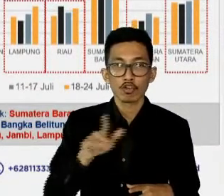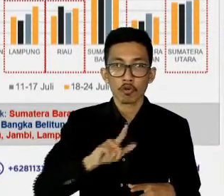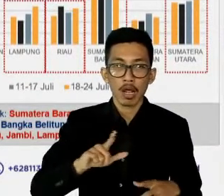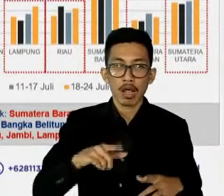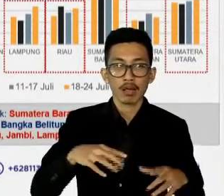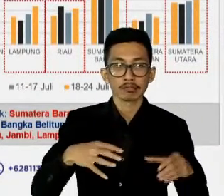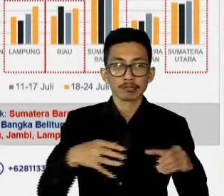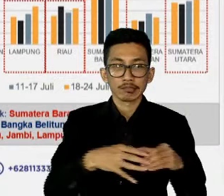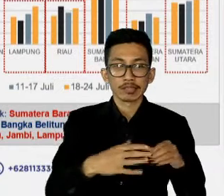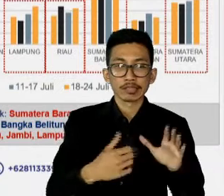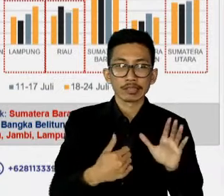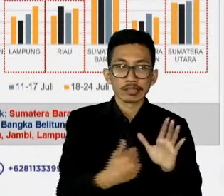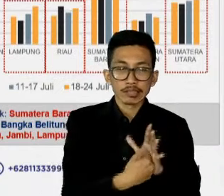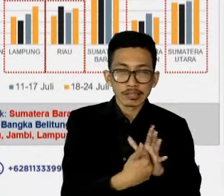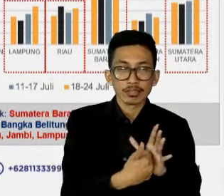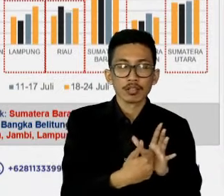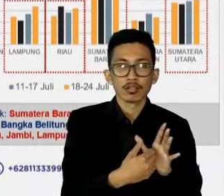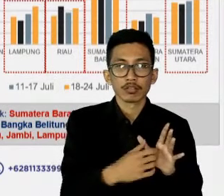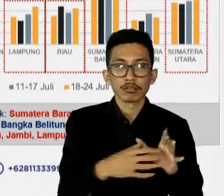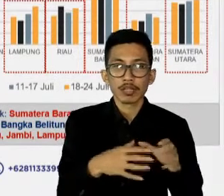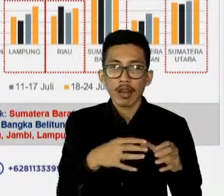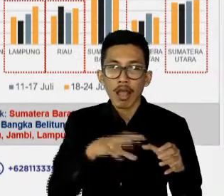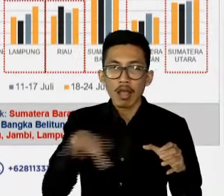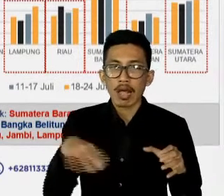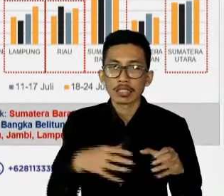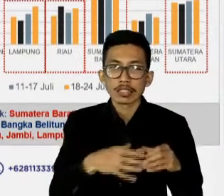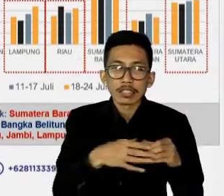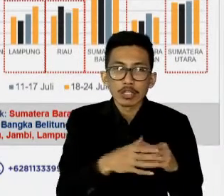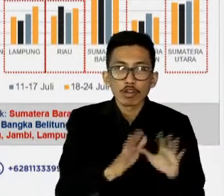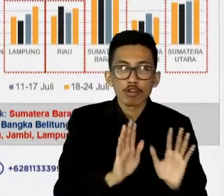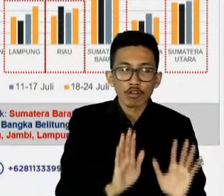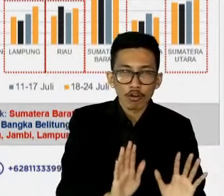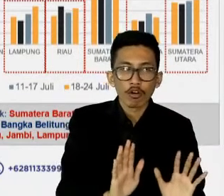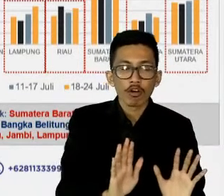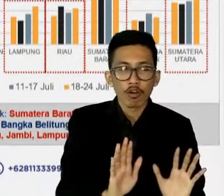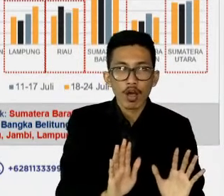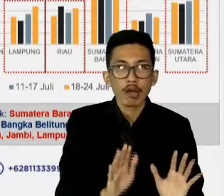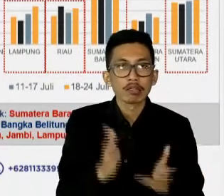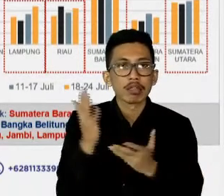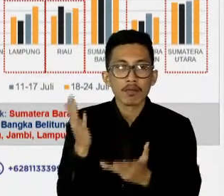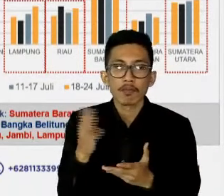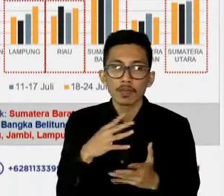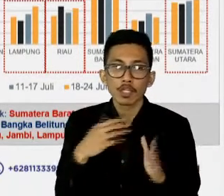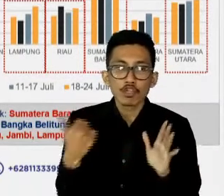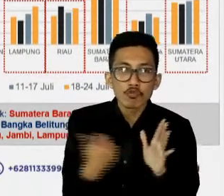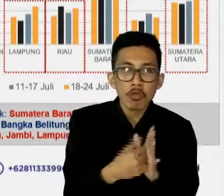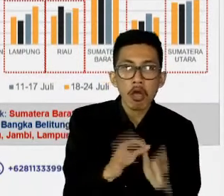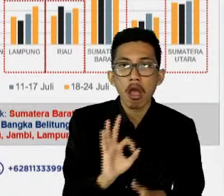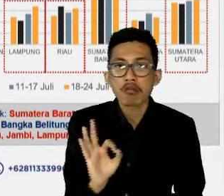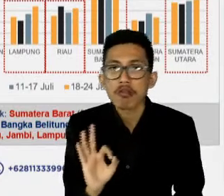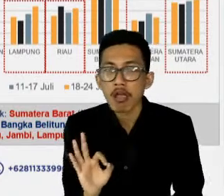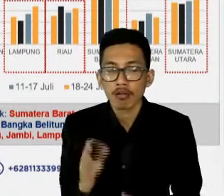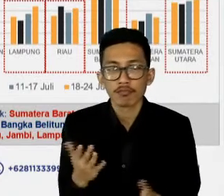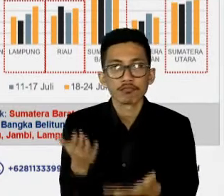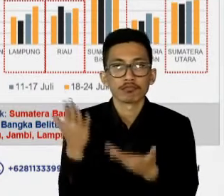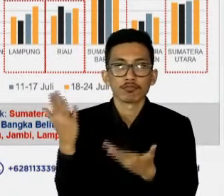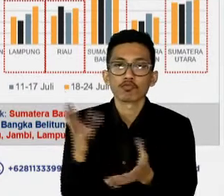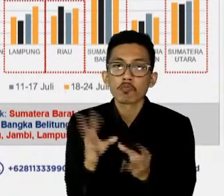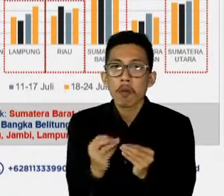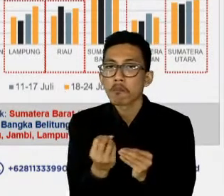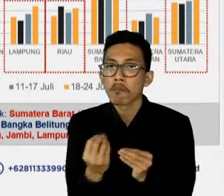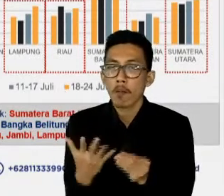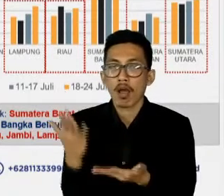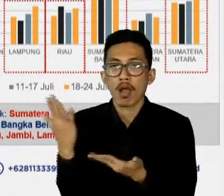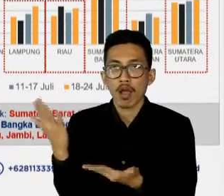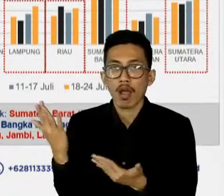grafiknya tinggi gitu, kalau dia tinggi berarti semakin banyak daerah di sana yang tidak patuh. Yang kedua yang ingin kita lihat